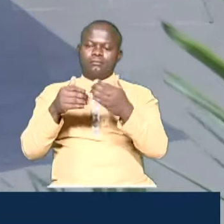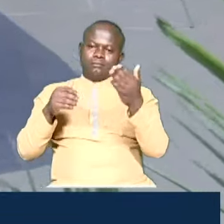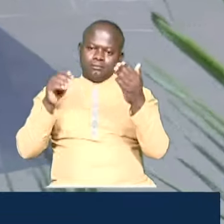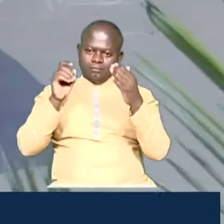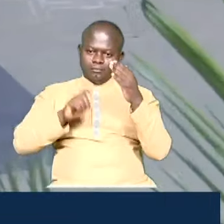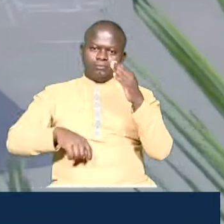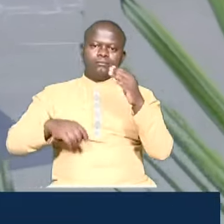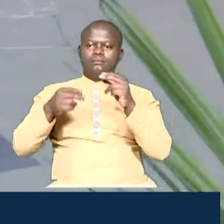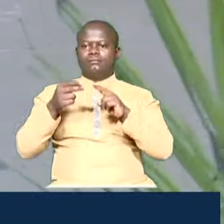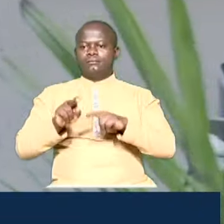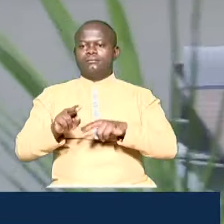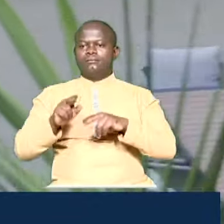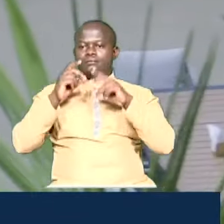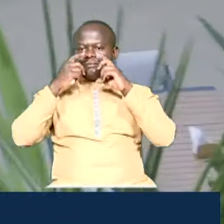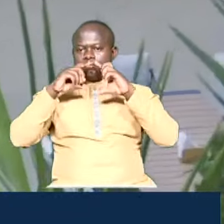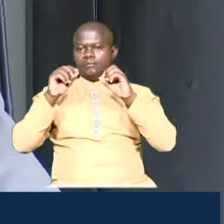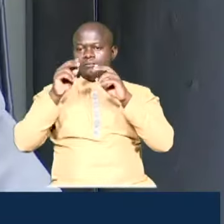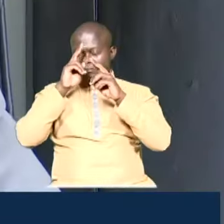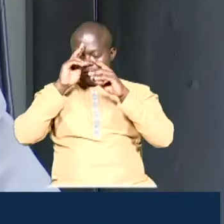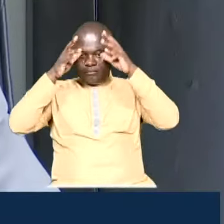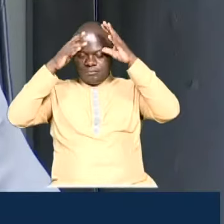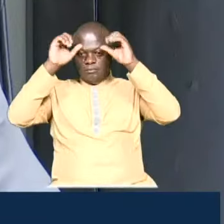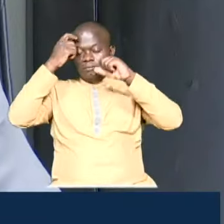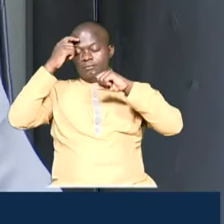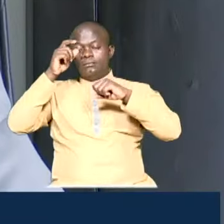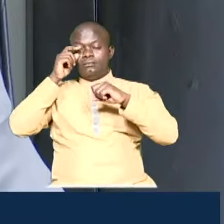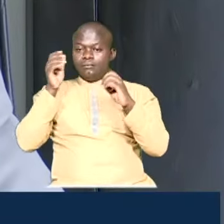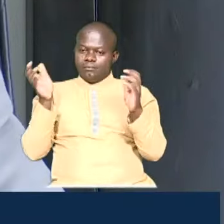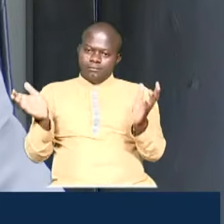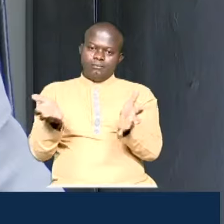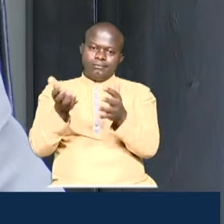kugenda. Burya ni ijambo ry'umukuru w'igihugu ryadukanguye